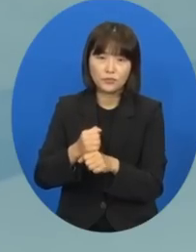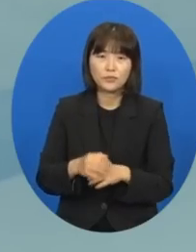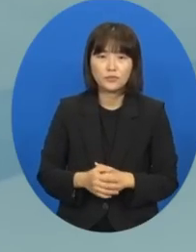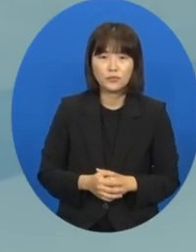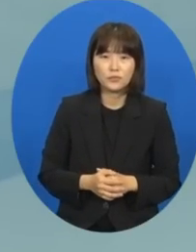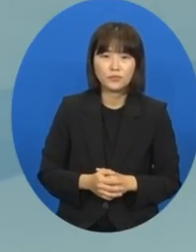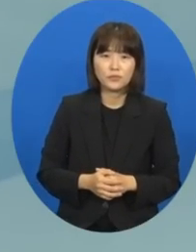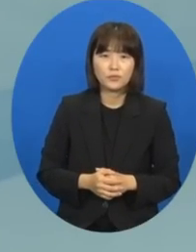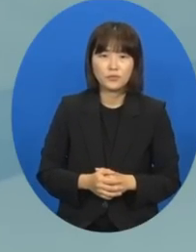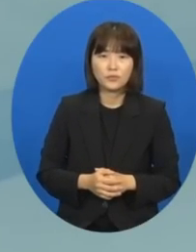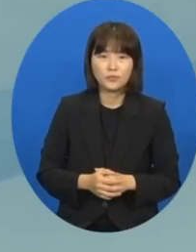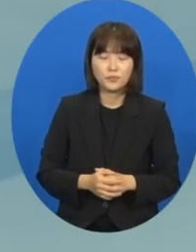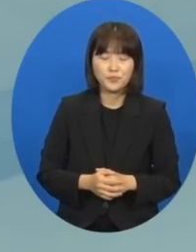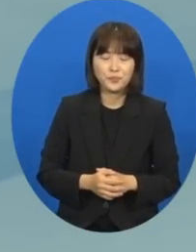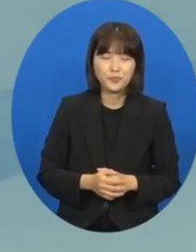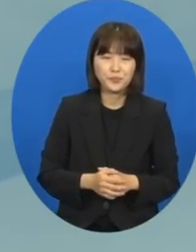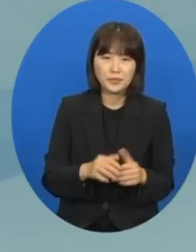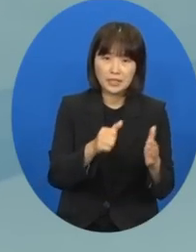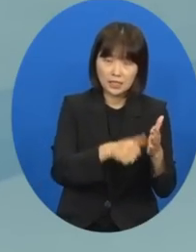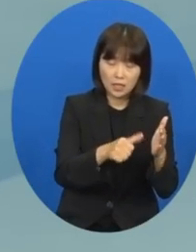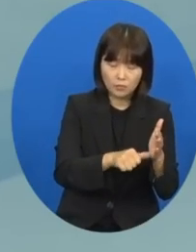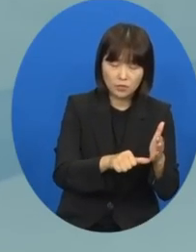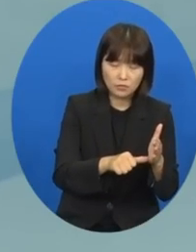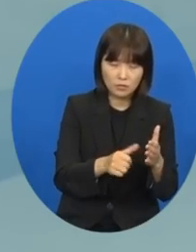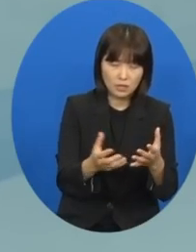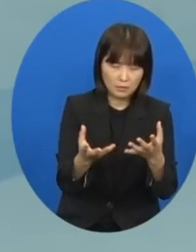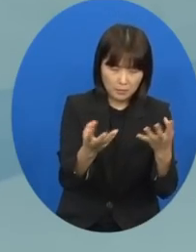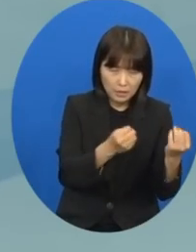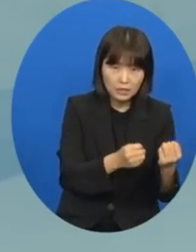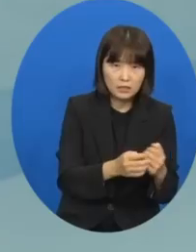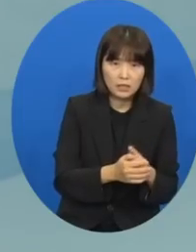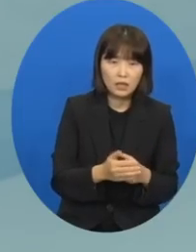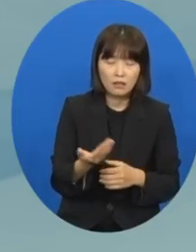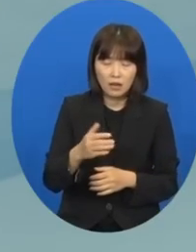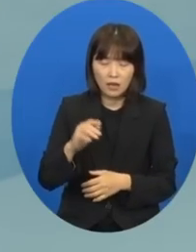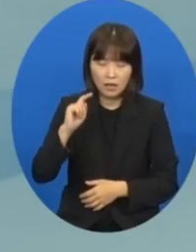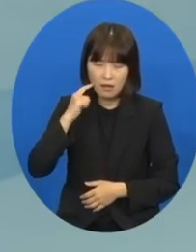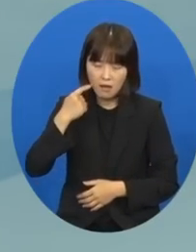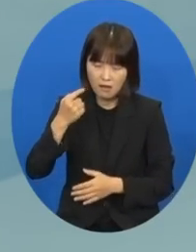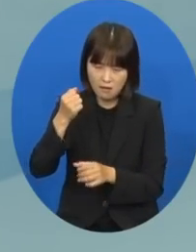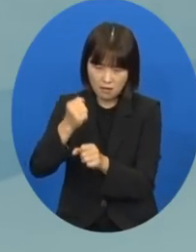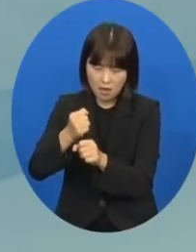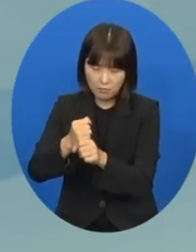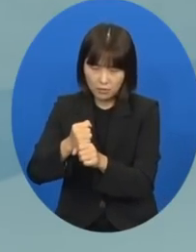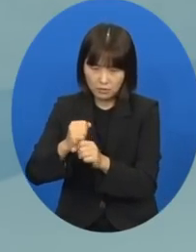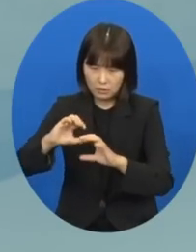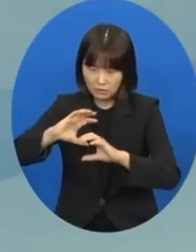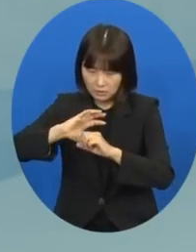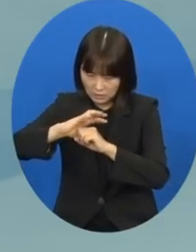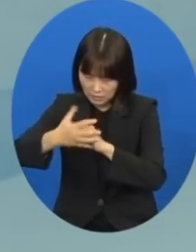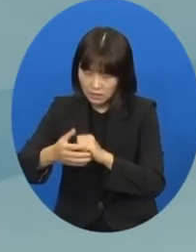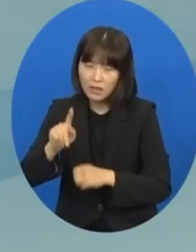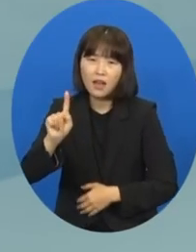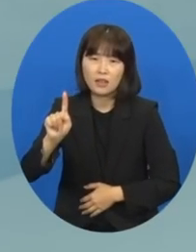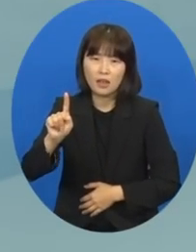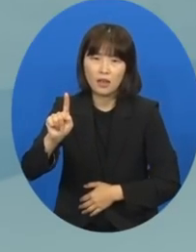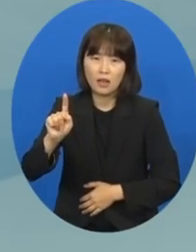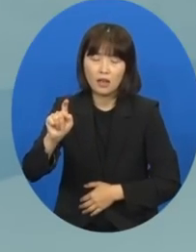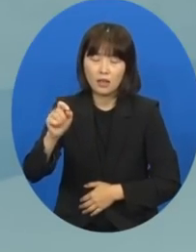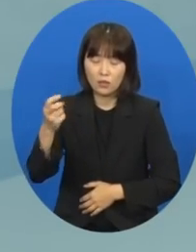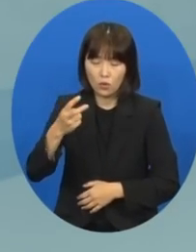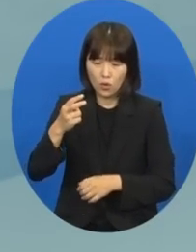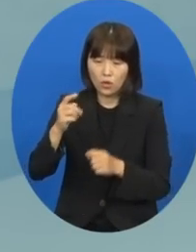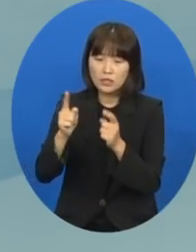많고 단시간에 만들어집니다. 그런데 작품은 전 세계 단 하나예요. 그리고 손으로 직접 만드는